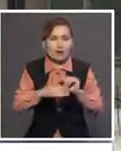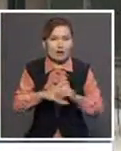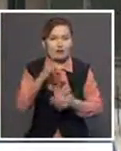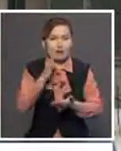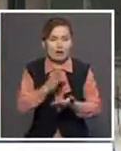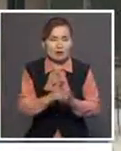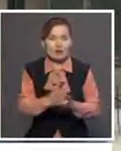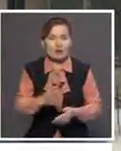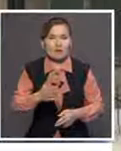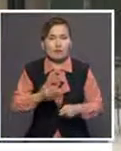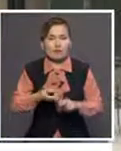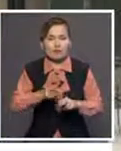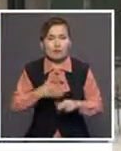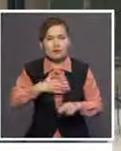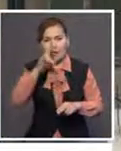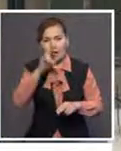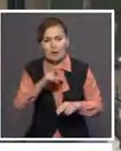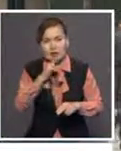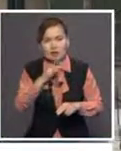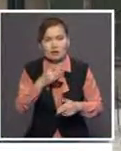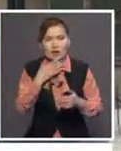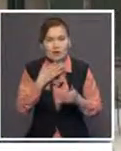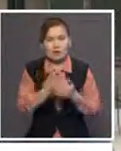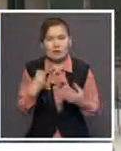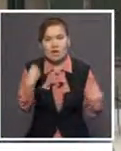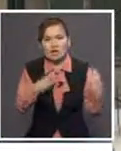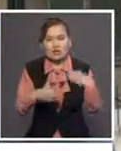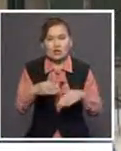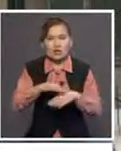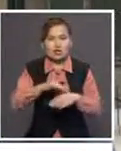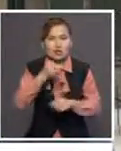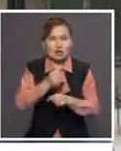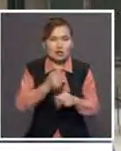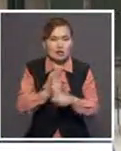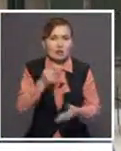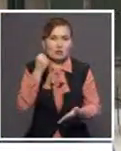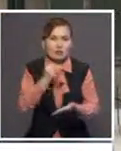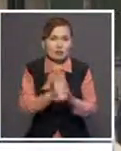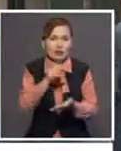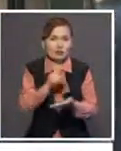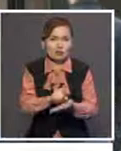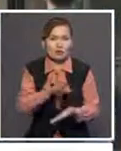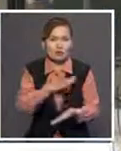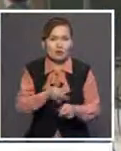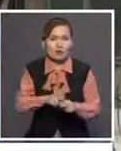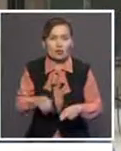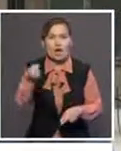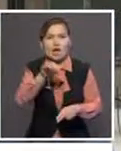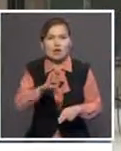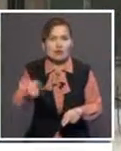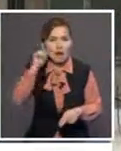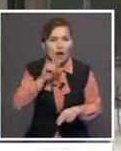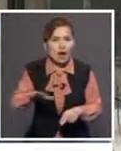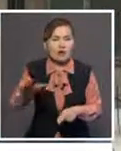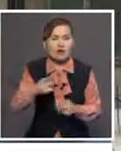шара 15-16 жылдары басталу керек болған, бірақ енді мынау Еуразиялық одаққа кіретін елдердің көпшілігінде